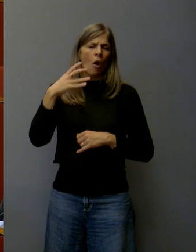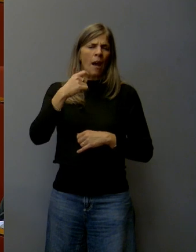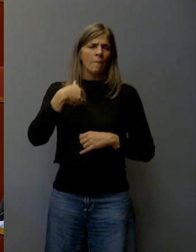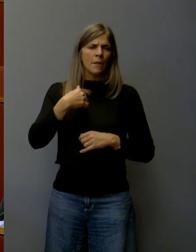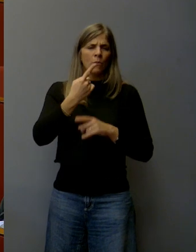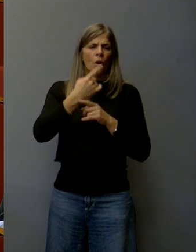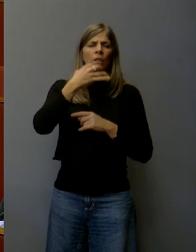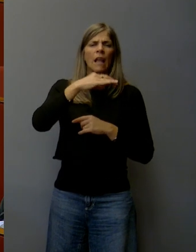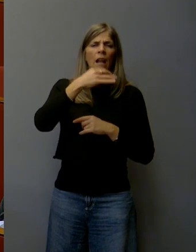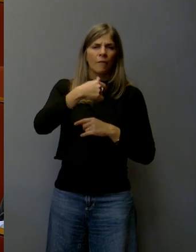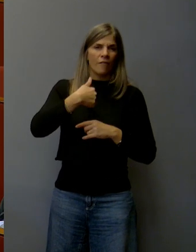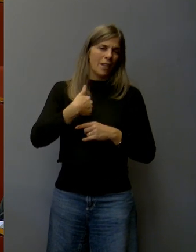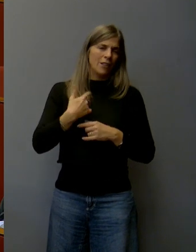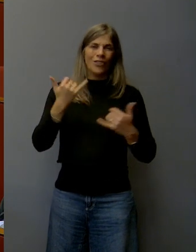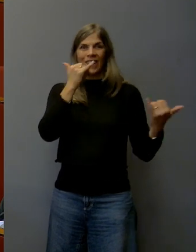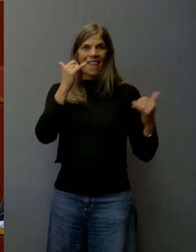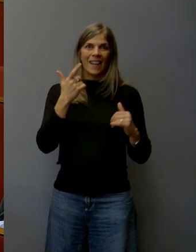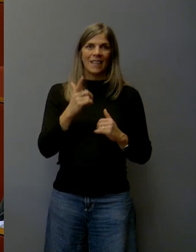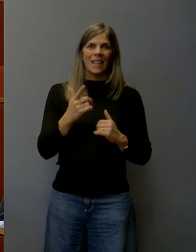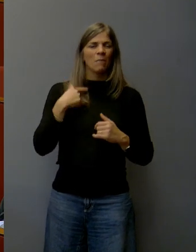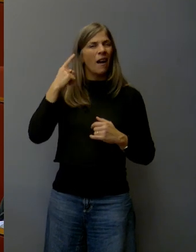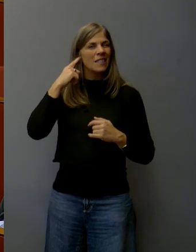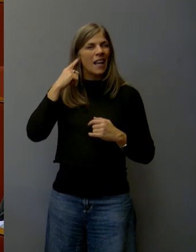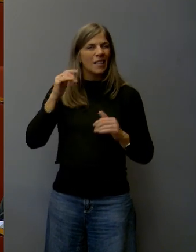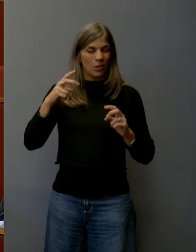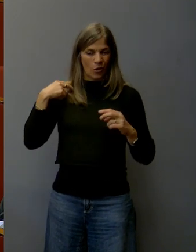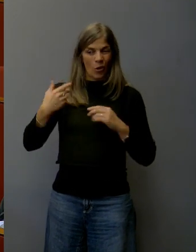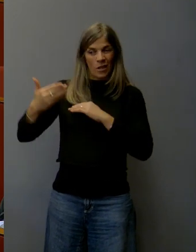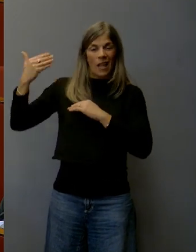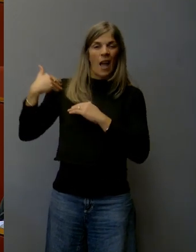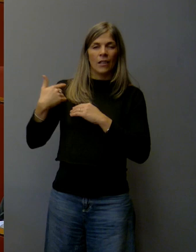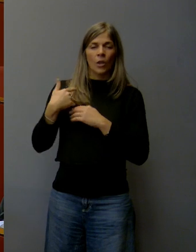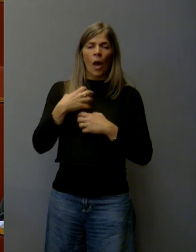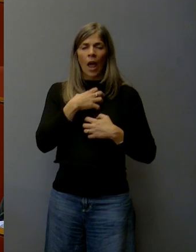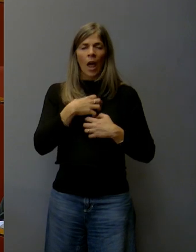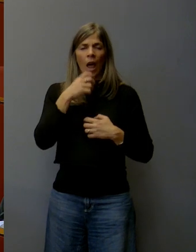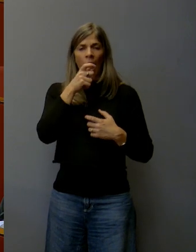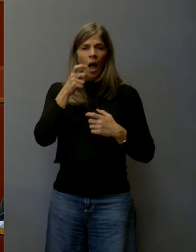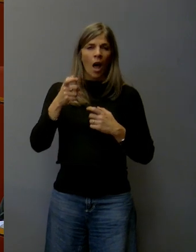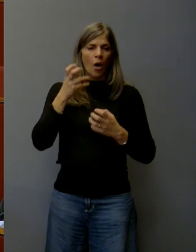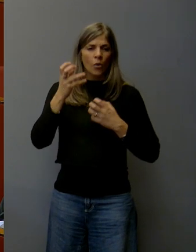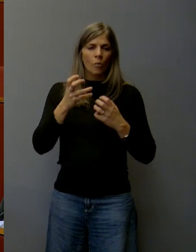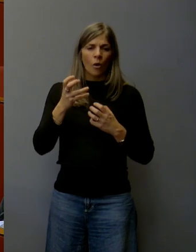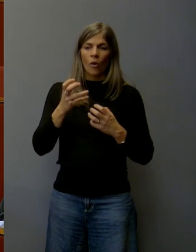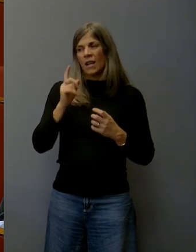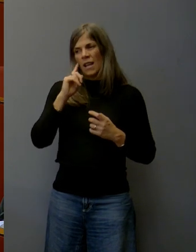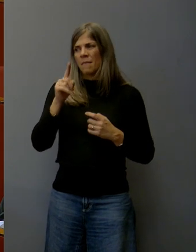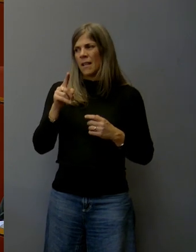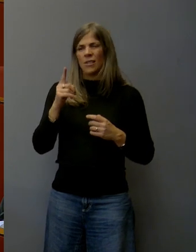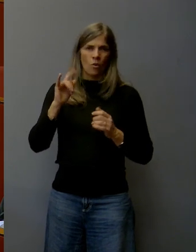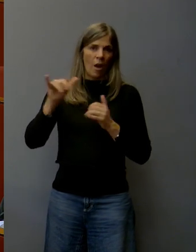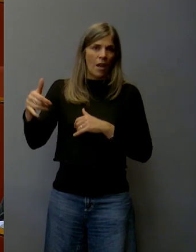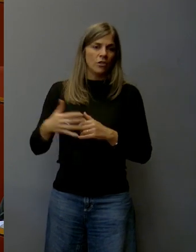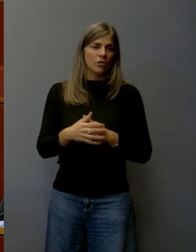però sento dei che non sono onestamente tanto simpatici Quindi le farai fare un po' attenzione su quello che accade nel